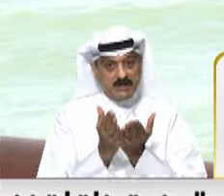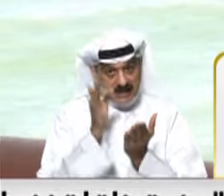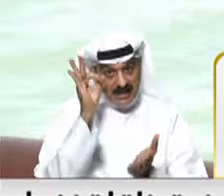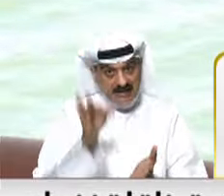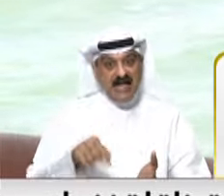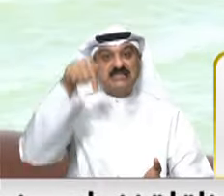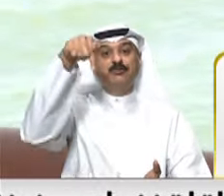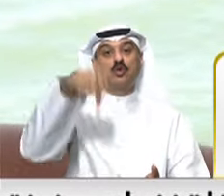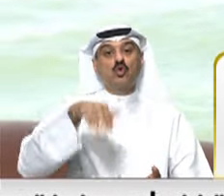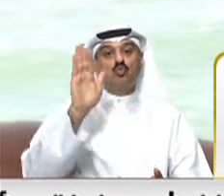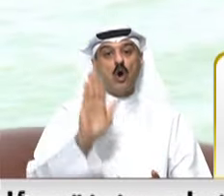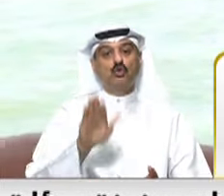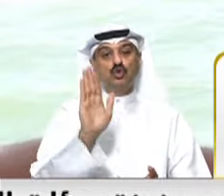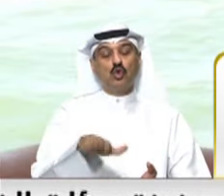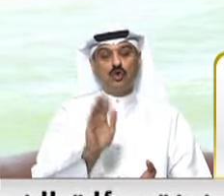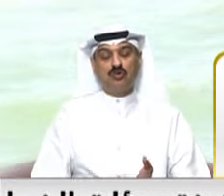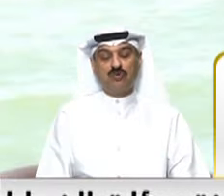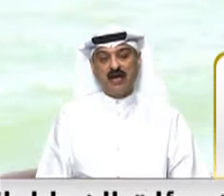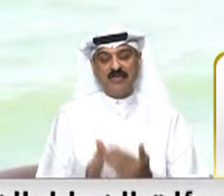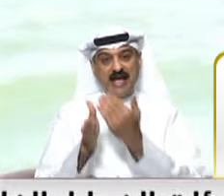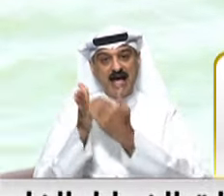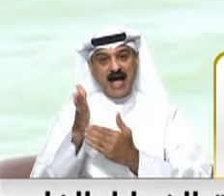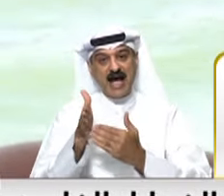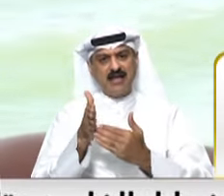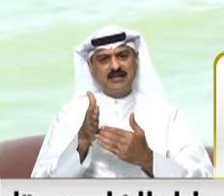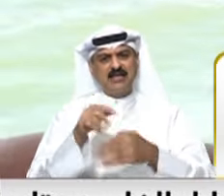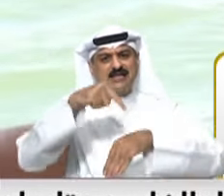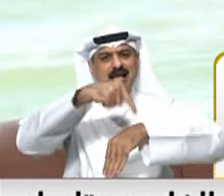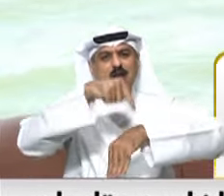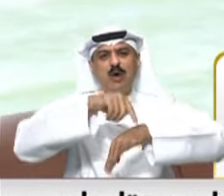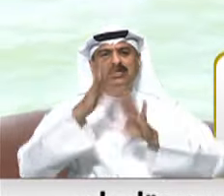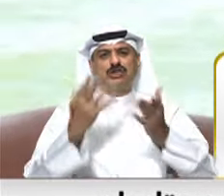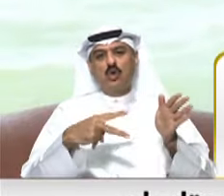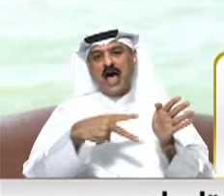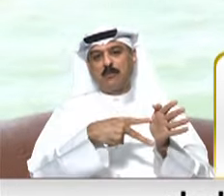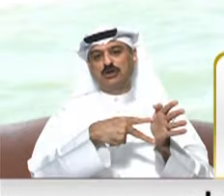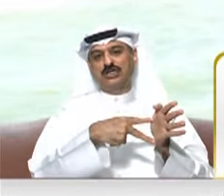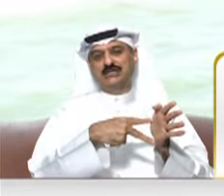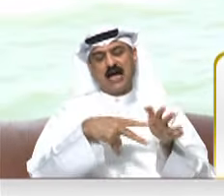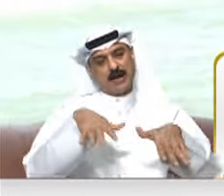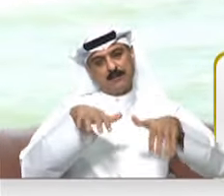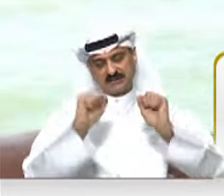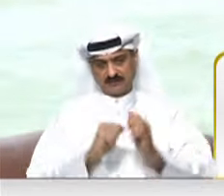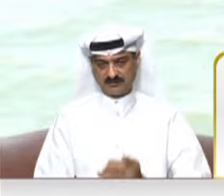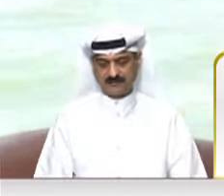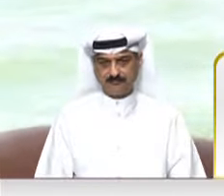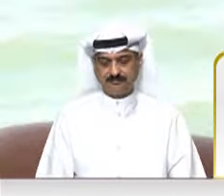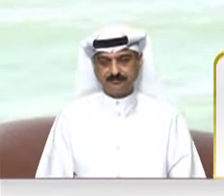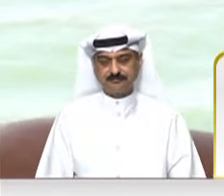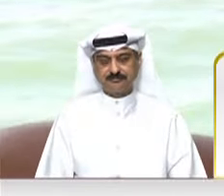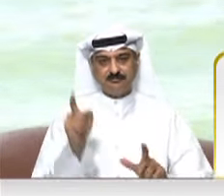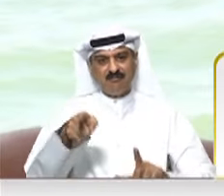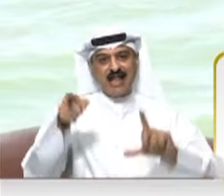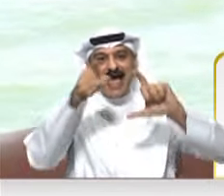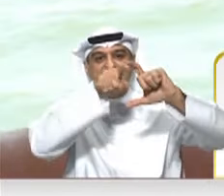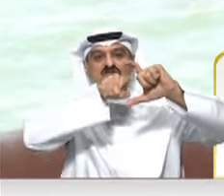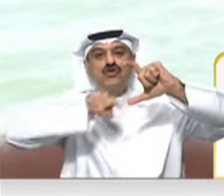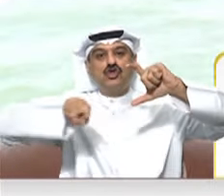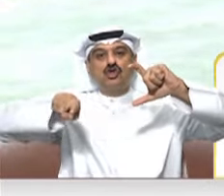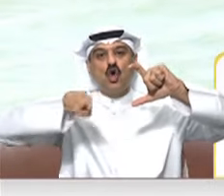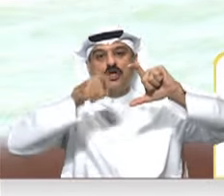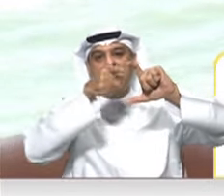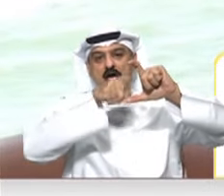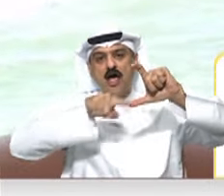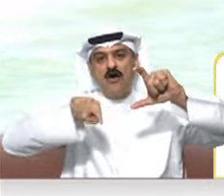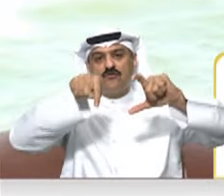طبعا يكون مدته 24 ساعة. كذلك أخوي رائد، احنا لما نقول تصريح صيد في جون الكويت، الصيد